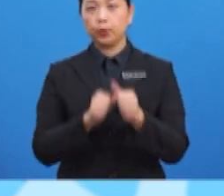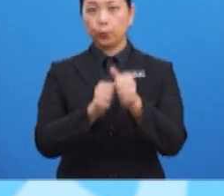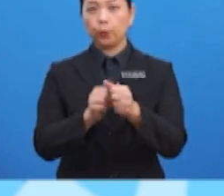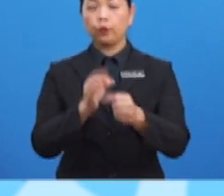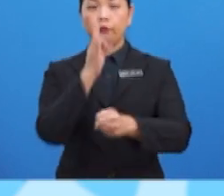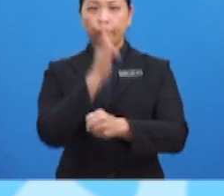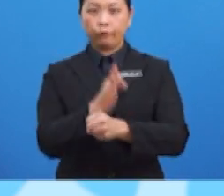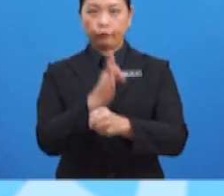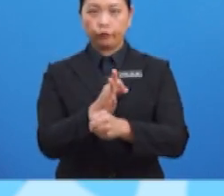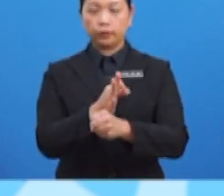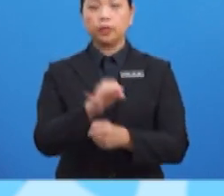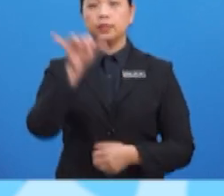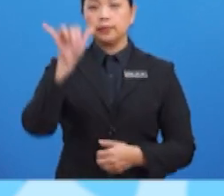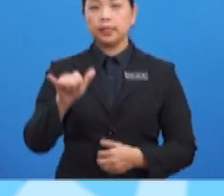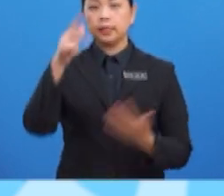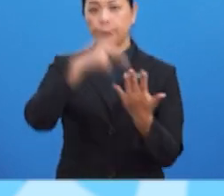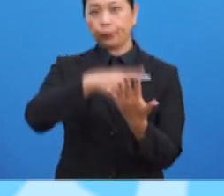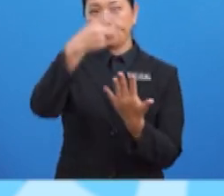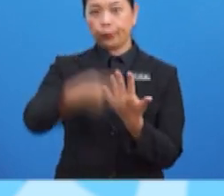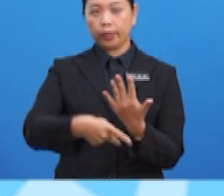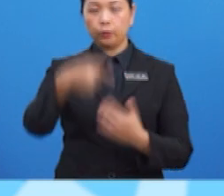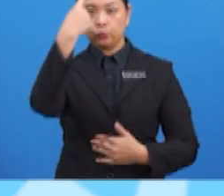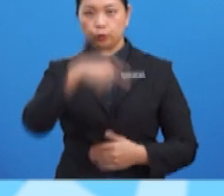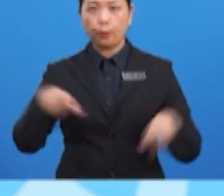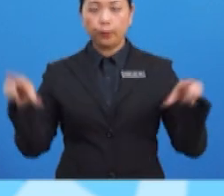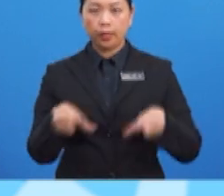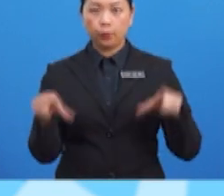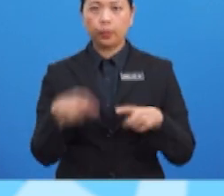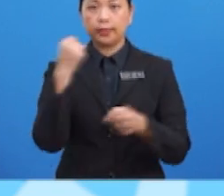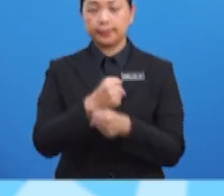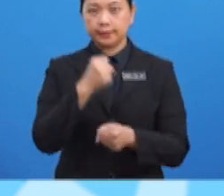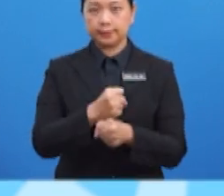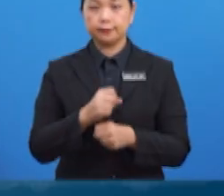fungsi yang diprogramkan untuk melakukan kerja.